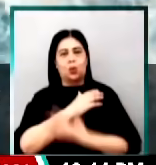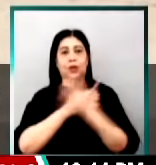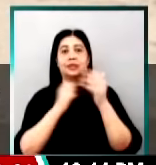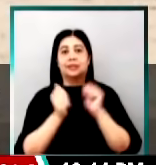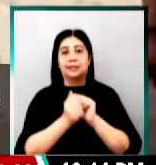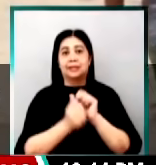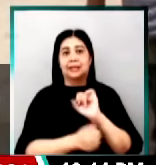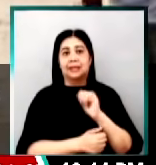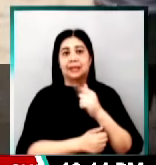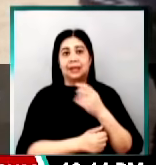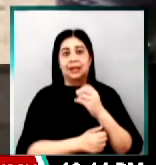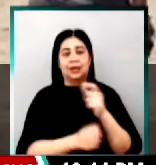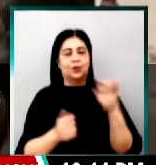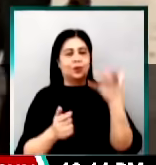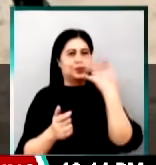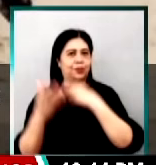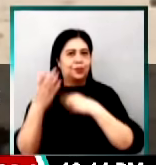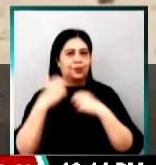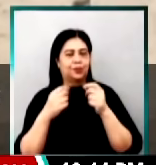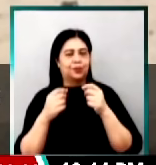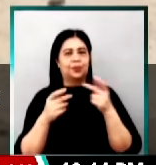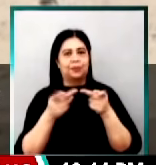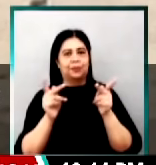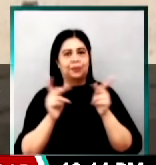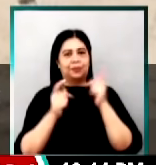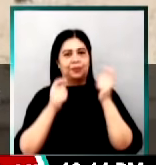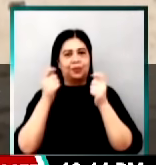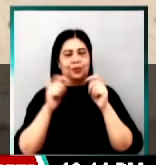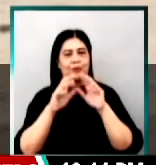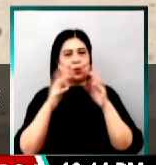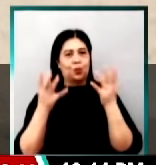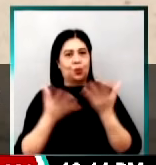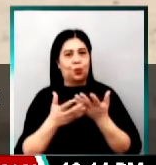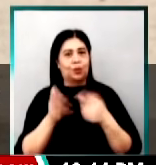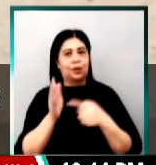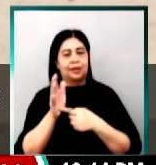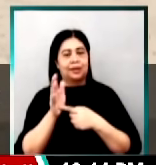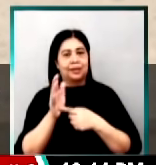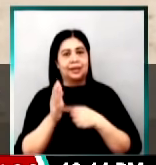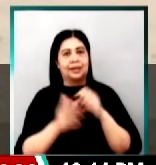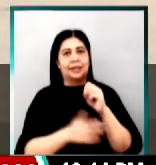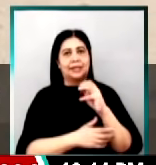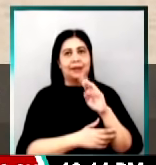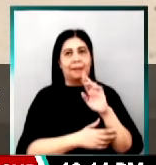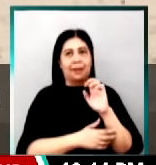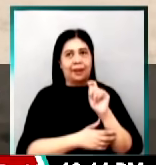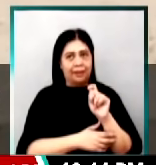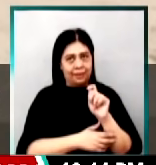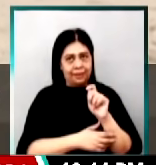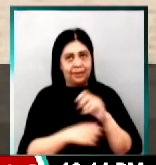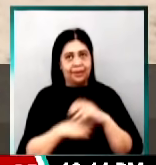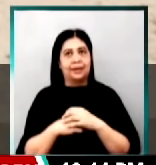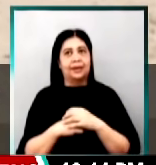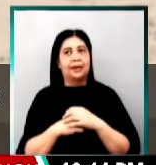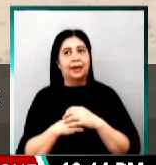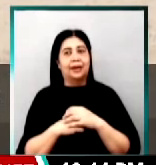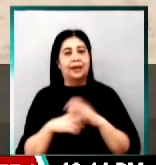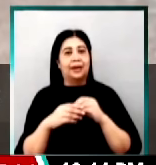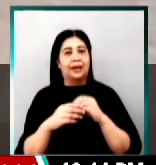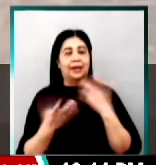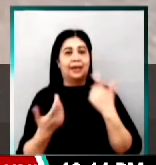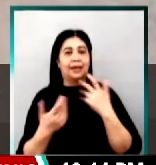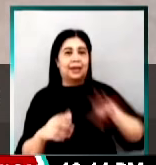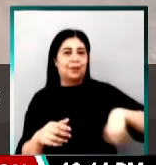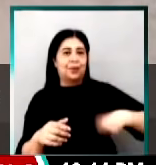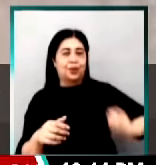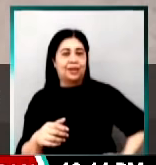pang naggagandang tourist destination sa mundo gaya ng Siem Reap sa Cambodia, Athens, Greece